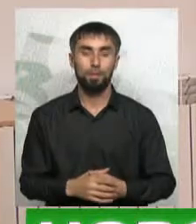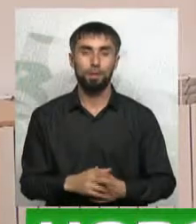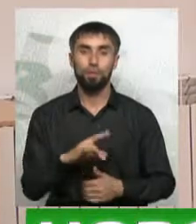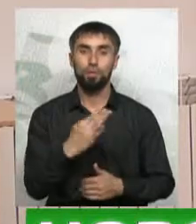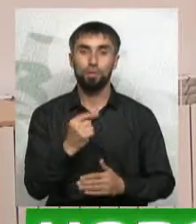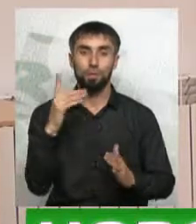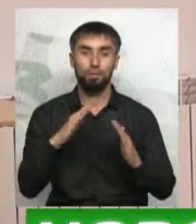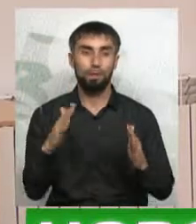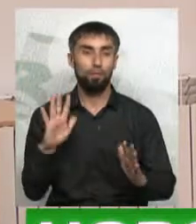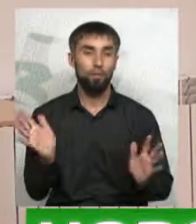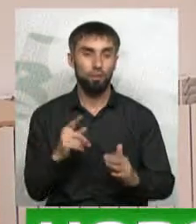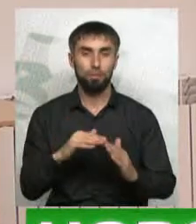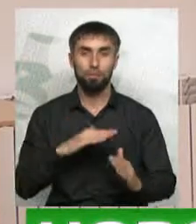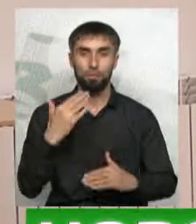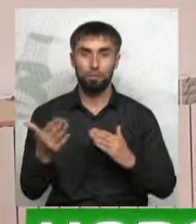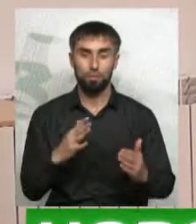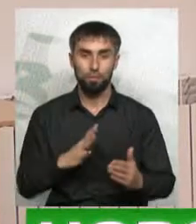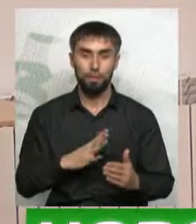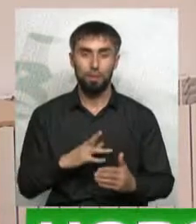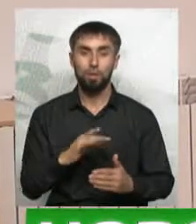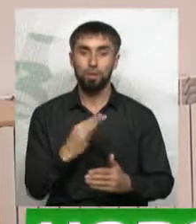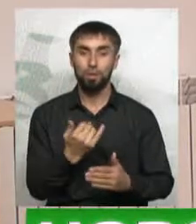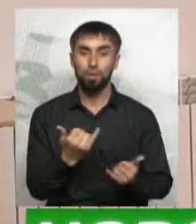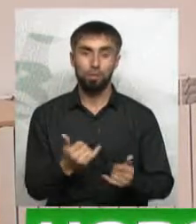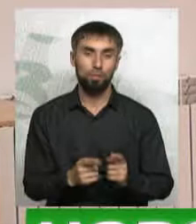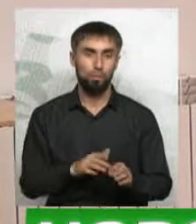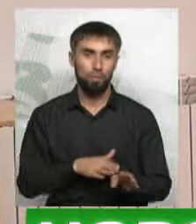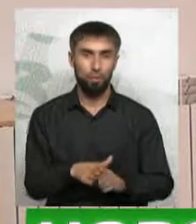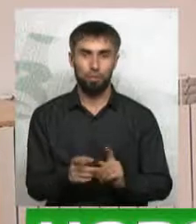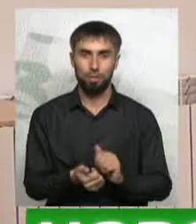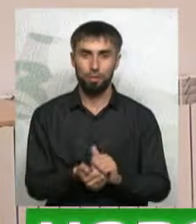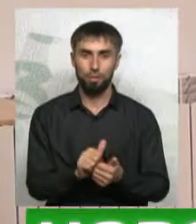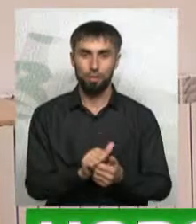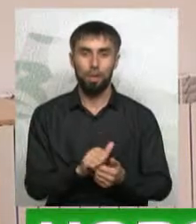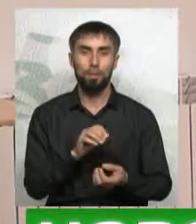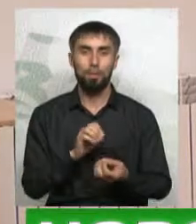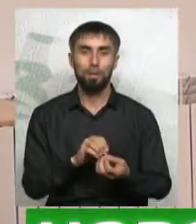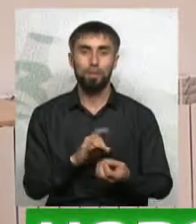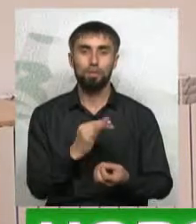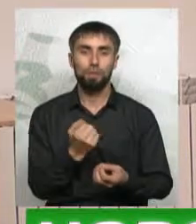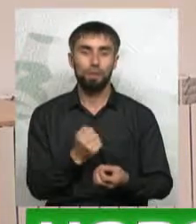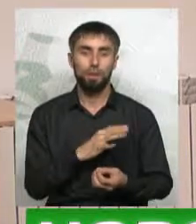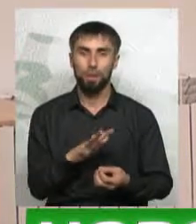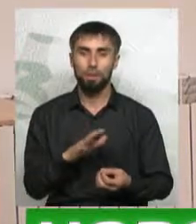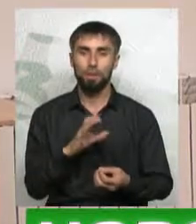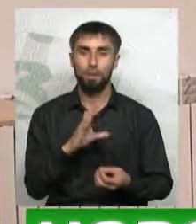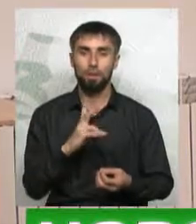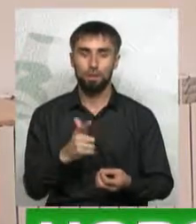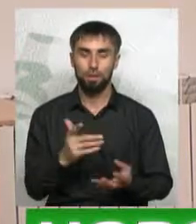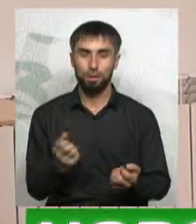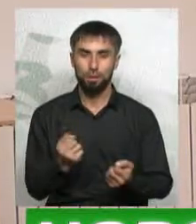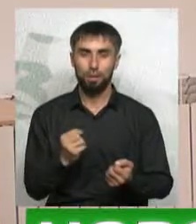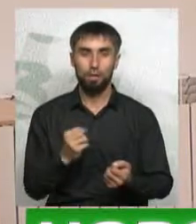после ветров, штормовых дождей. Кровлю полностью заменили. В прежней кровле не было снегодержателей,